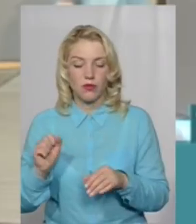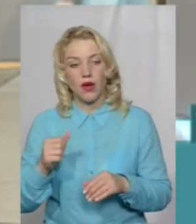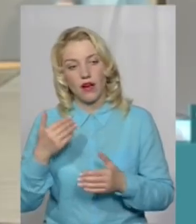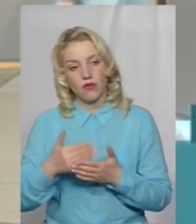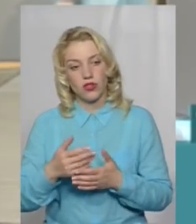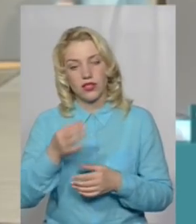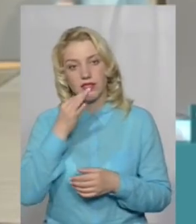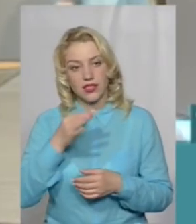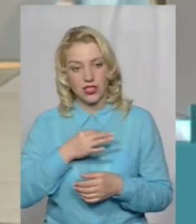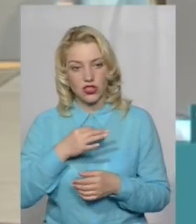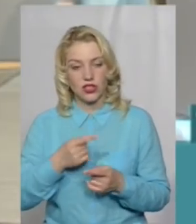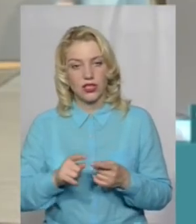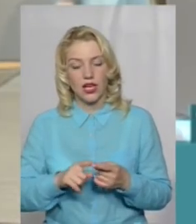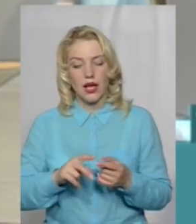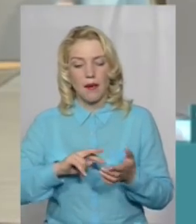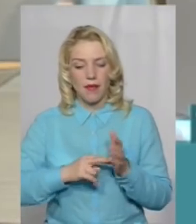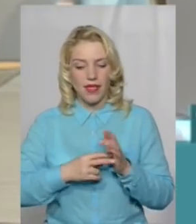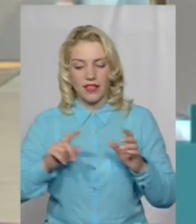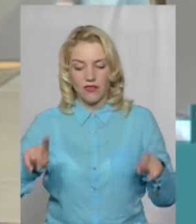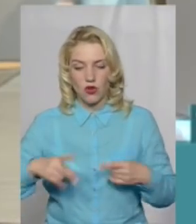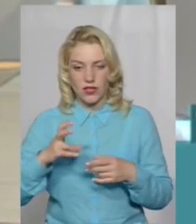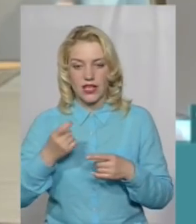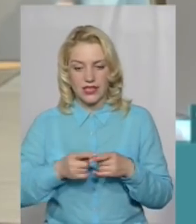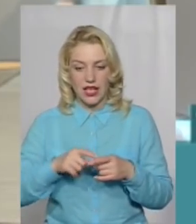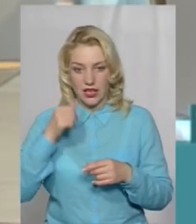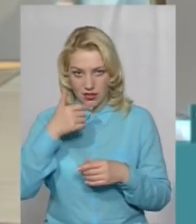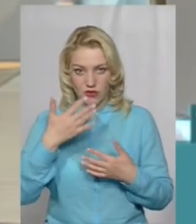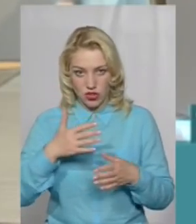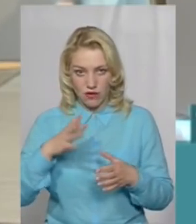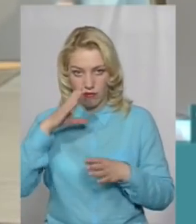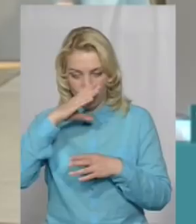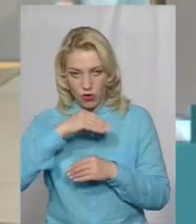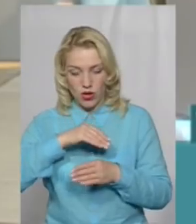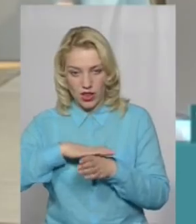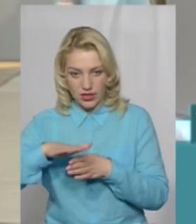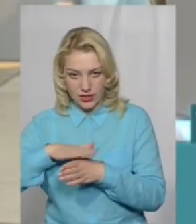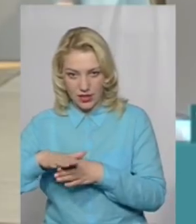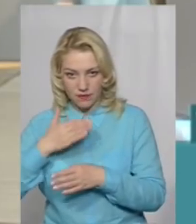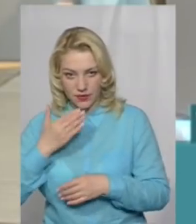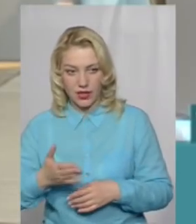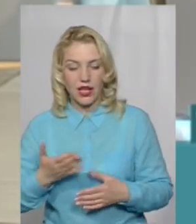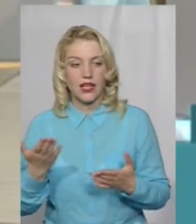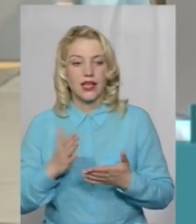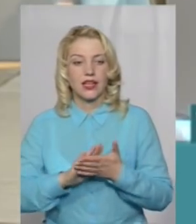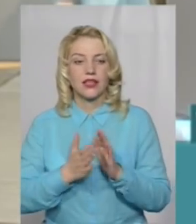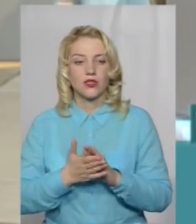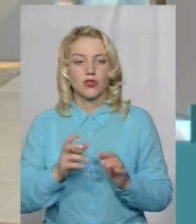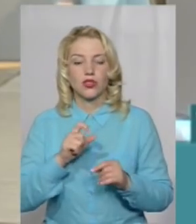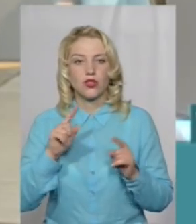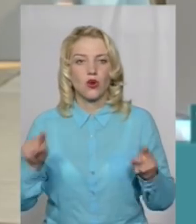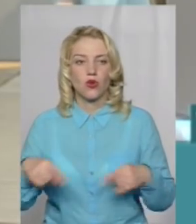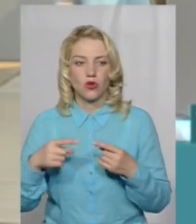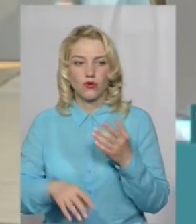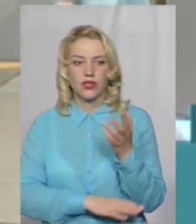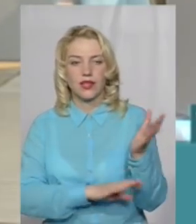скажіть, із планами на відновлення на цей рік уже впорались? Так, звичайно, звичайно. Яка ситуація з відновленням лісів